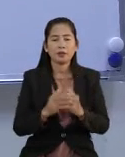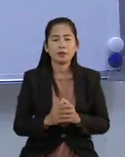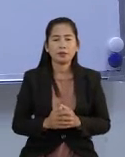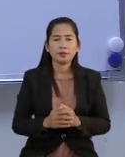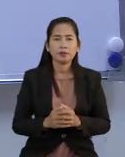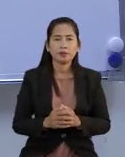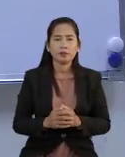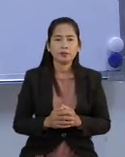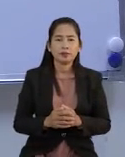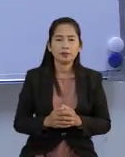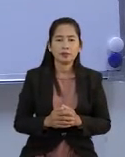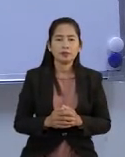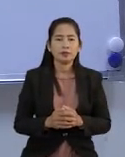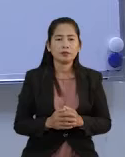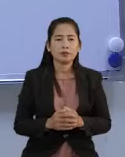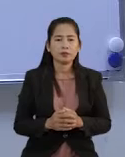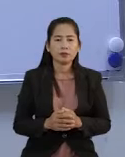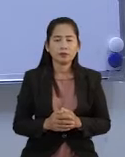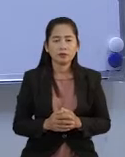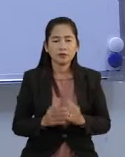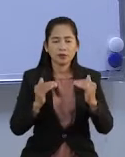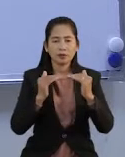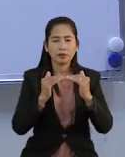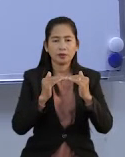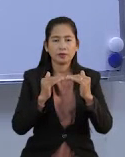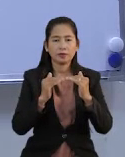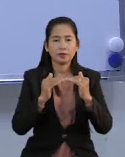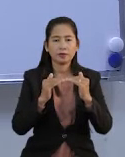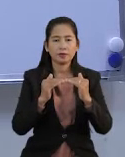chà con khinh phân khía